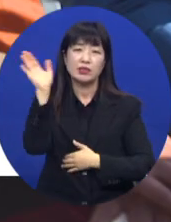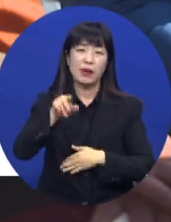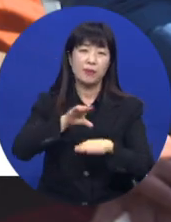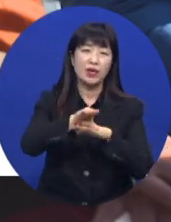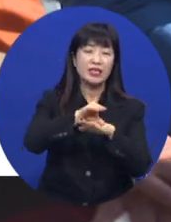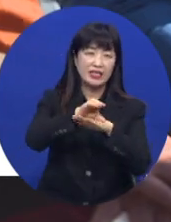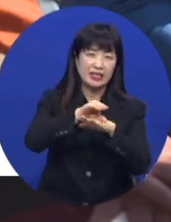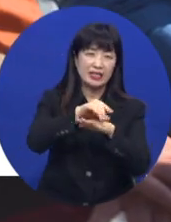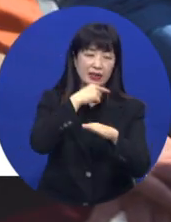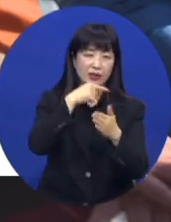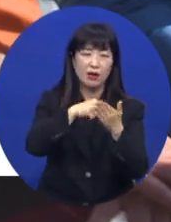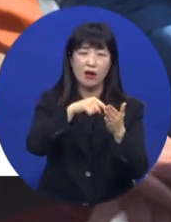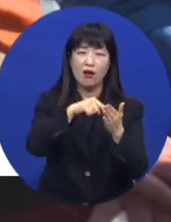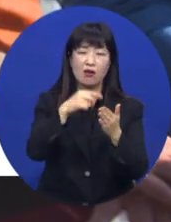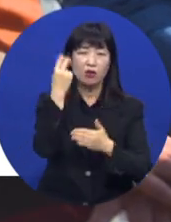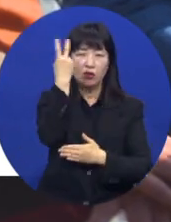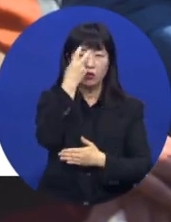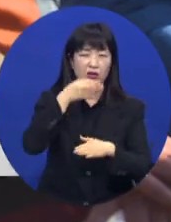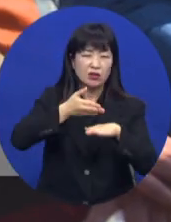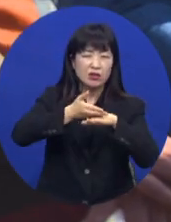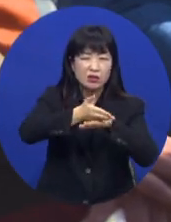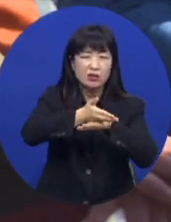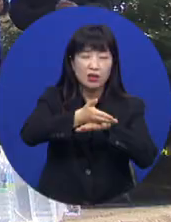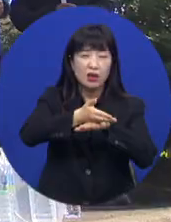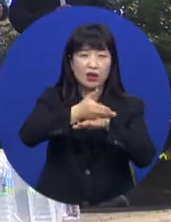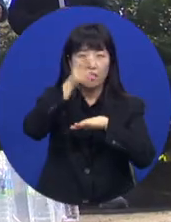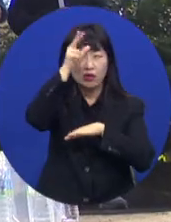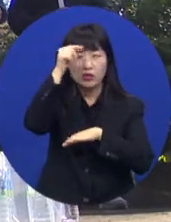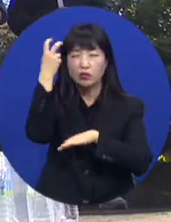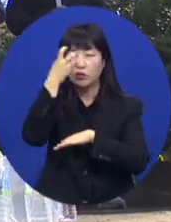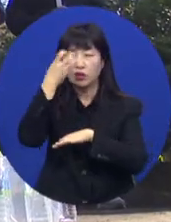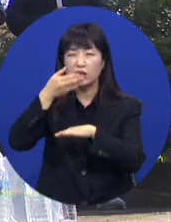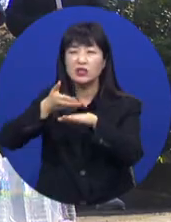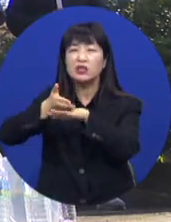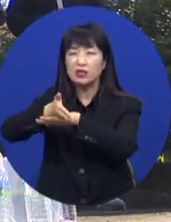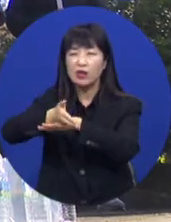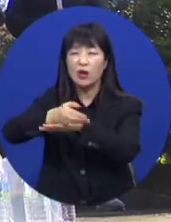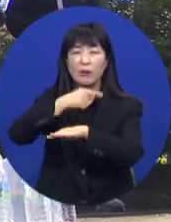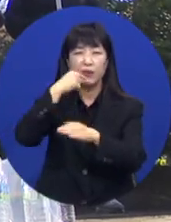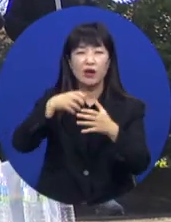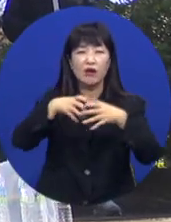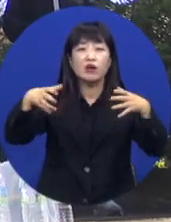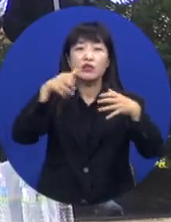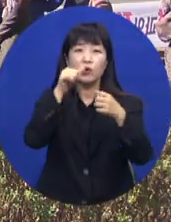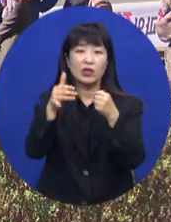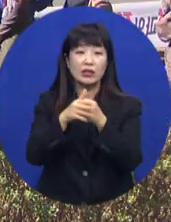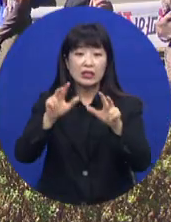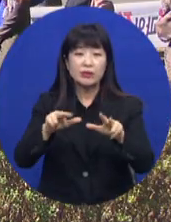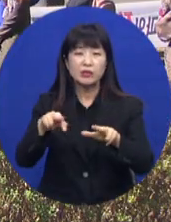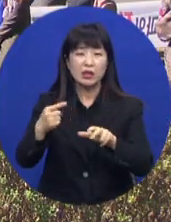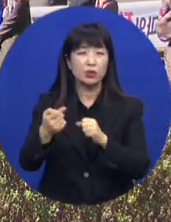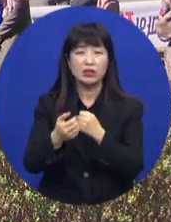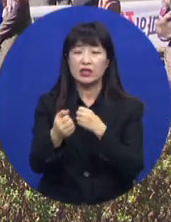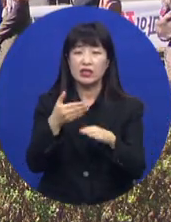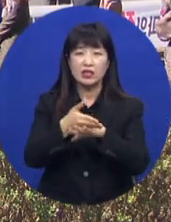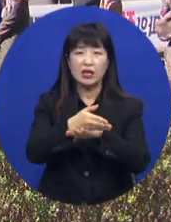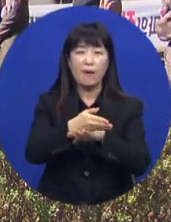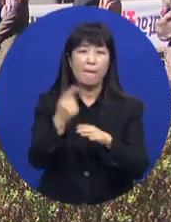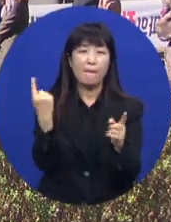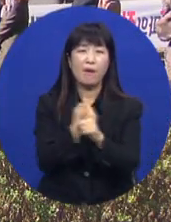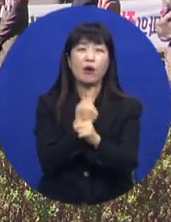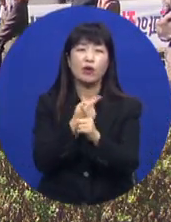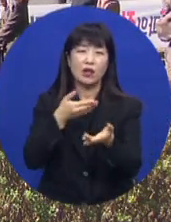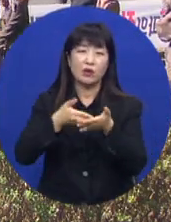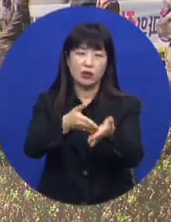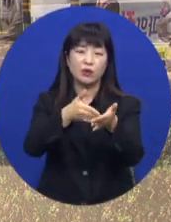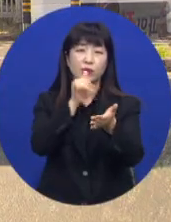대한 수배를 하지 않는 등 늑장 대처와 부실한 수사로 피해가 커졌다며 지금이라도 조처에 나서라고